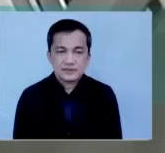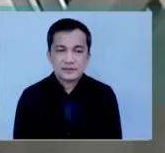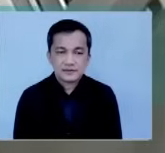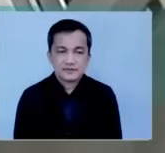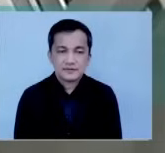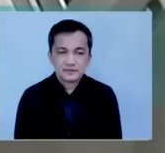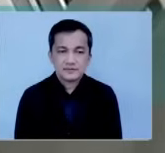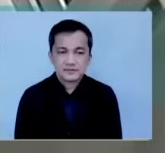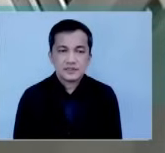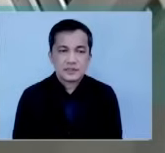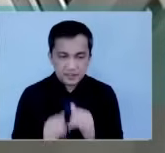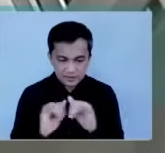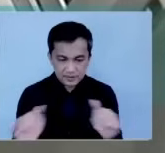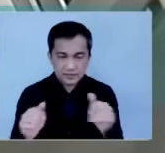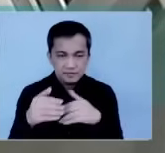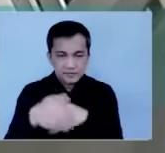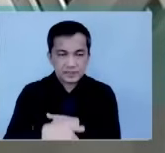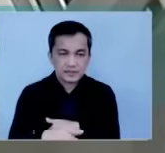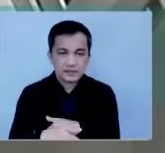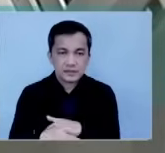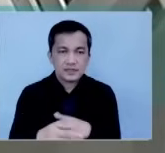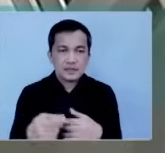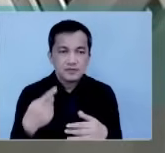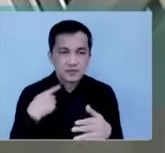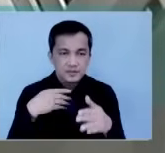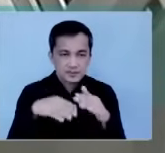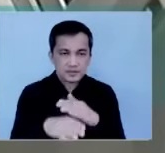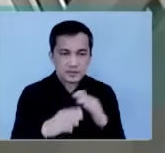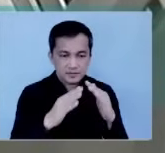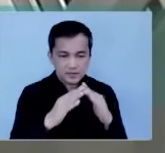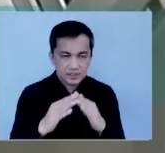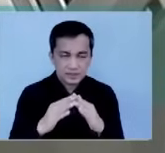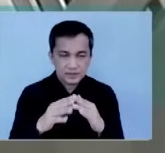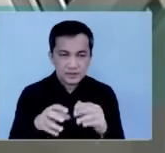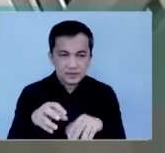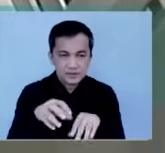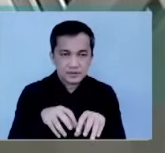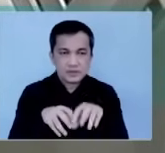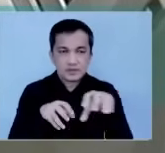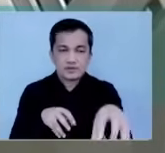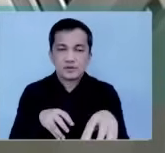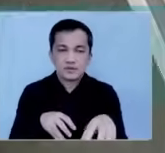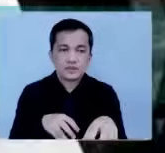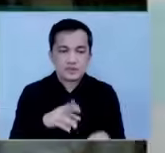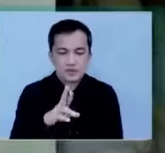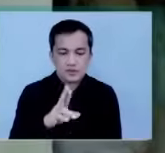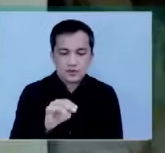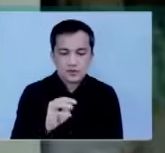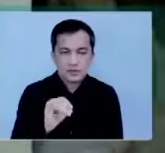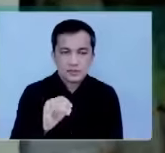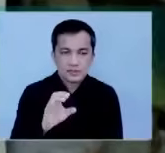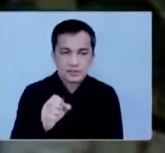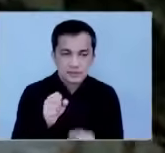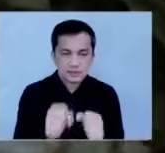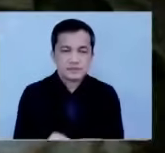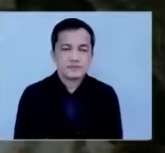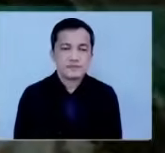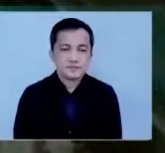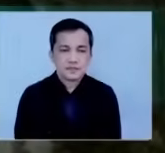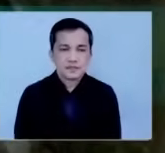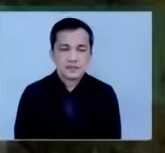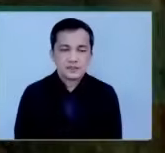nung gabi ring yon may pinasok din silang bahay sa kalapit lang na compound sa romantic Street batay sa ulat sa